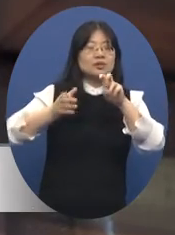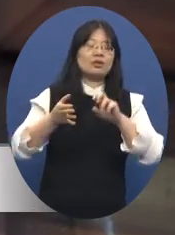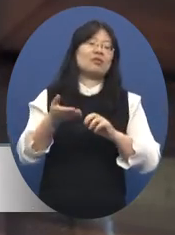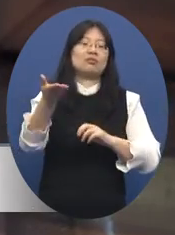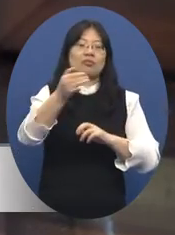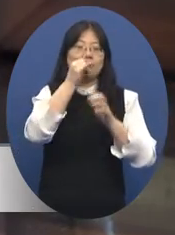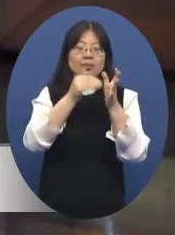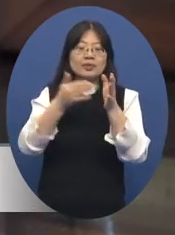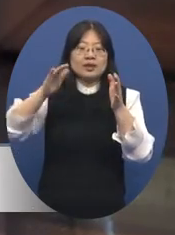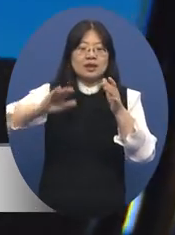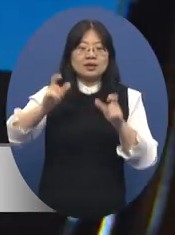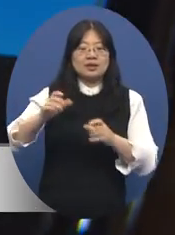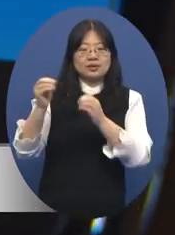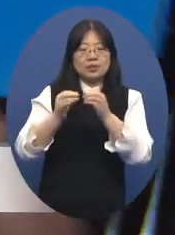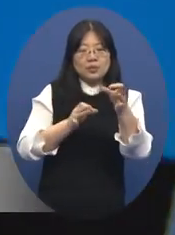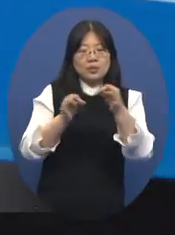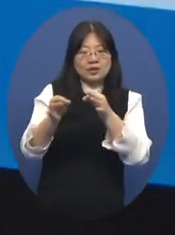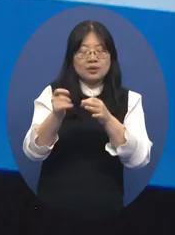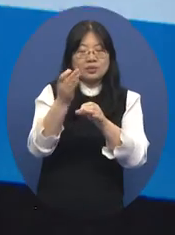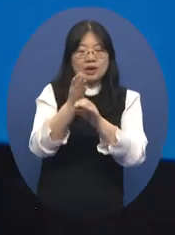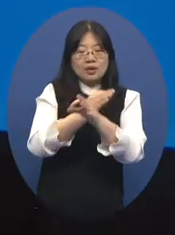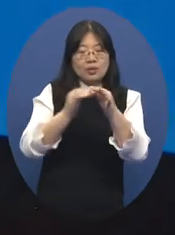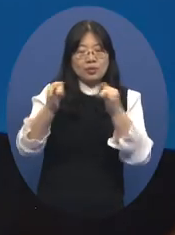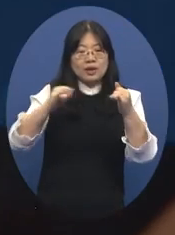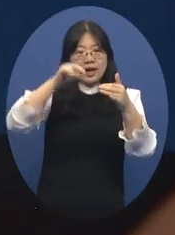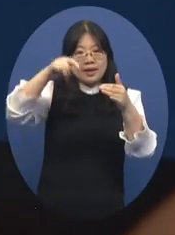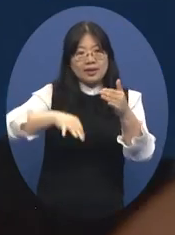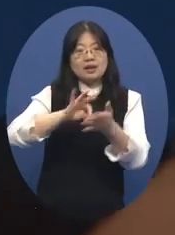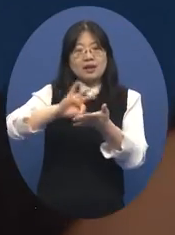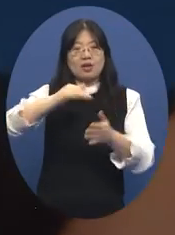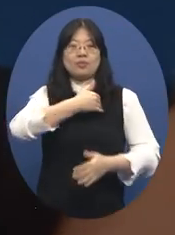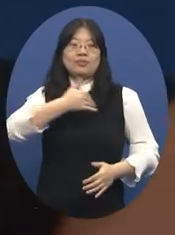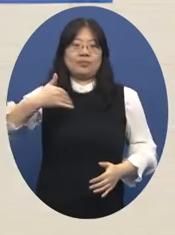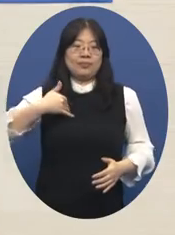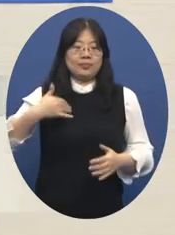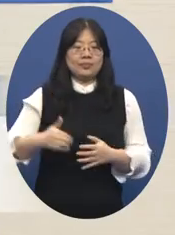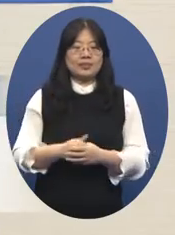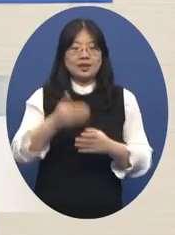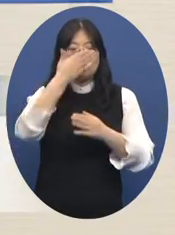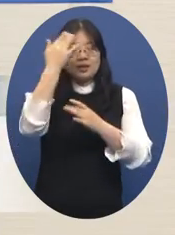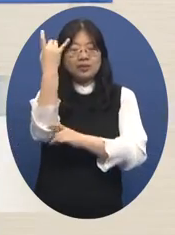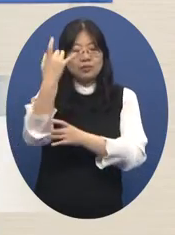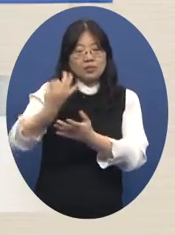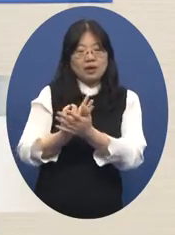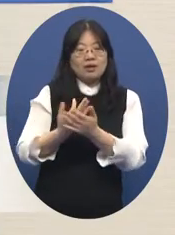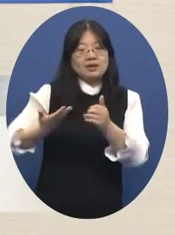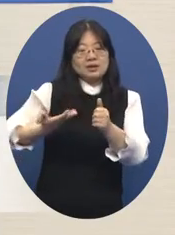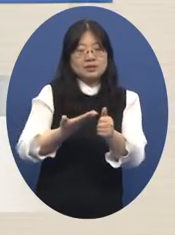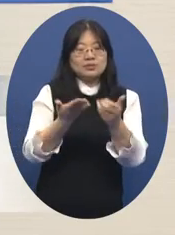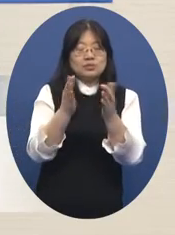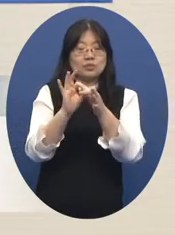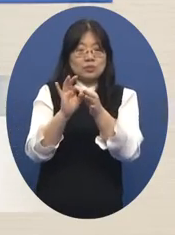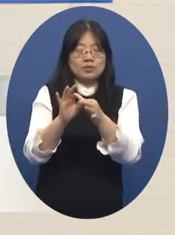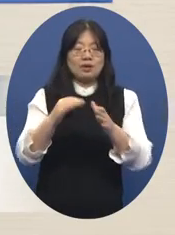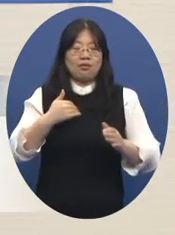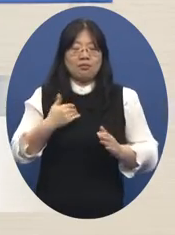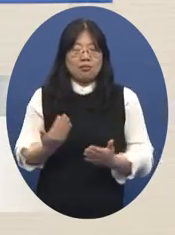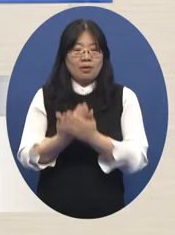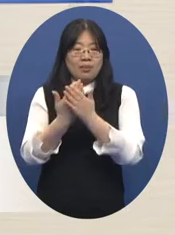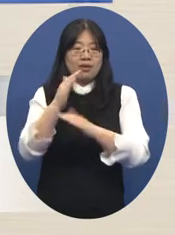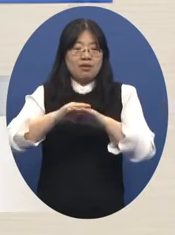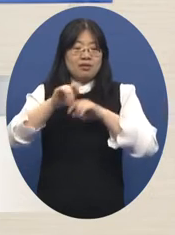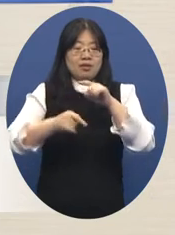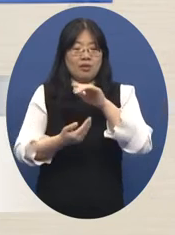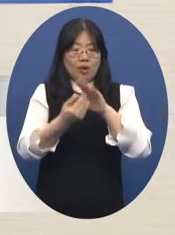지급하는데 지역 전통시장이나 소상공인 업체 등에서 쓸수 있습니다. 청년 기본소득을 지급함으로써 자기